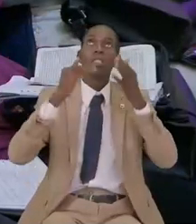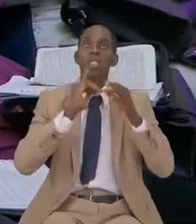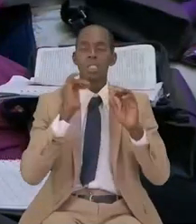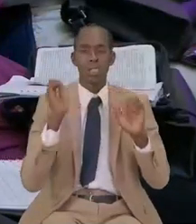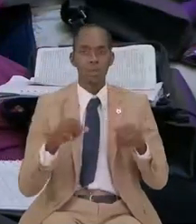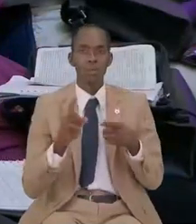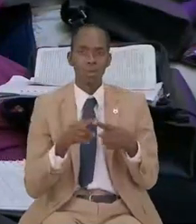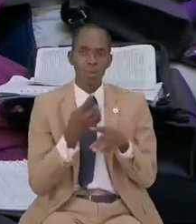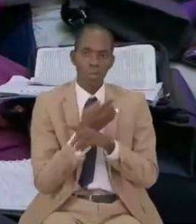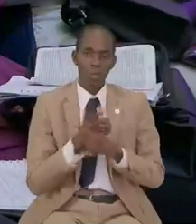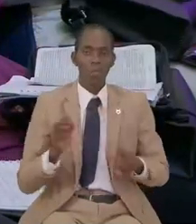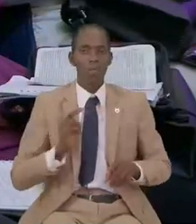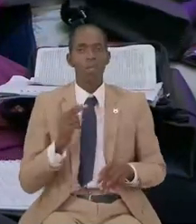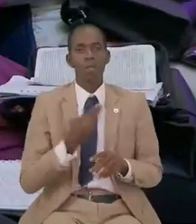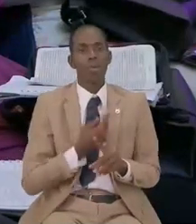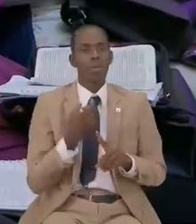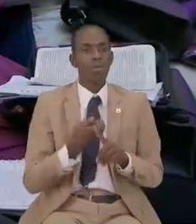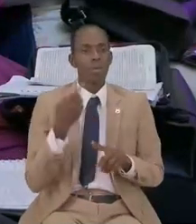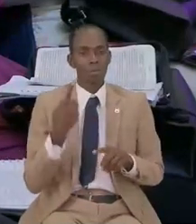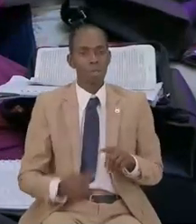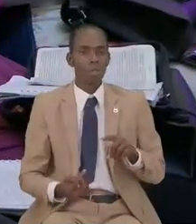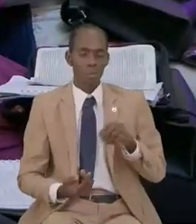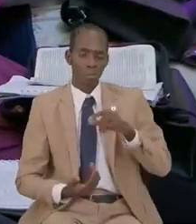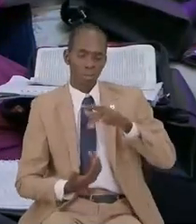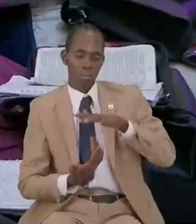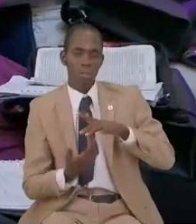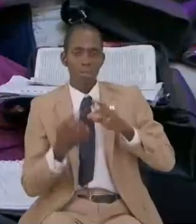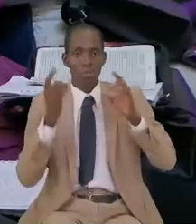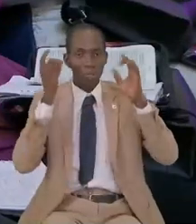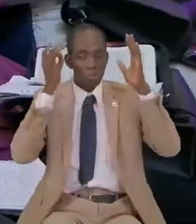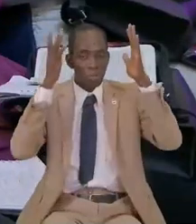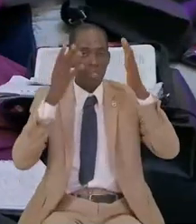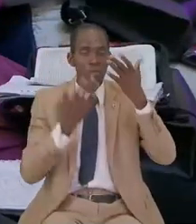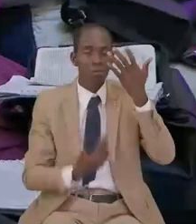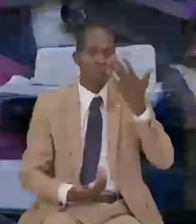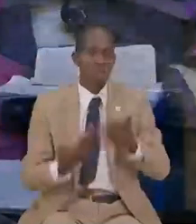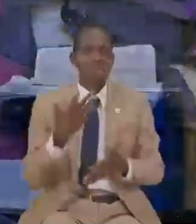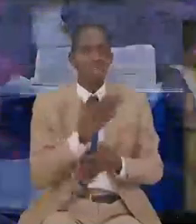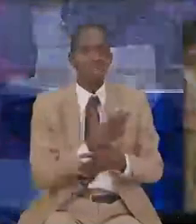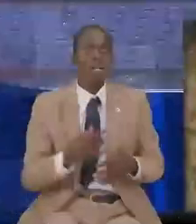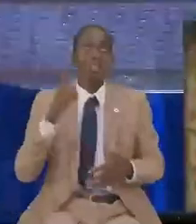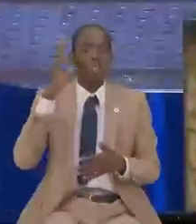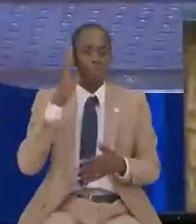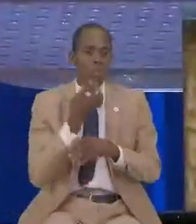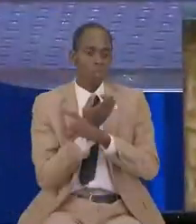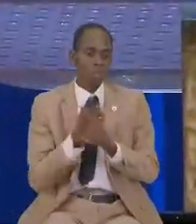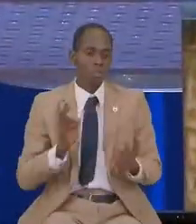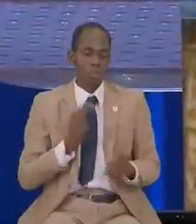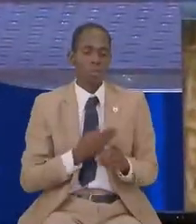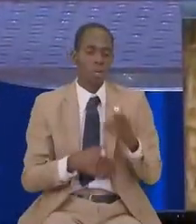la fournaise ardente et il nous délivrera de ta main, ô